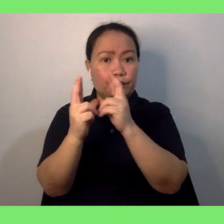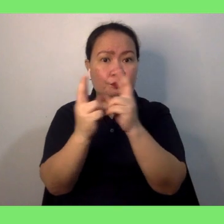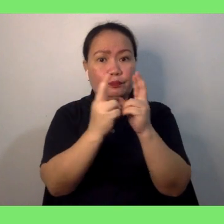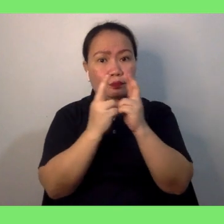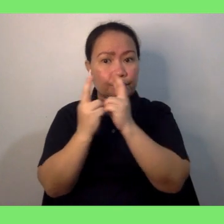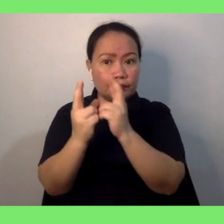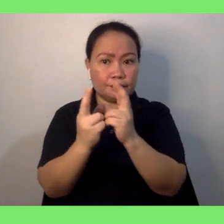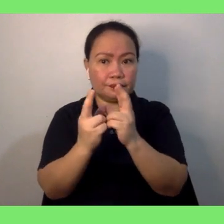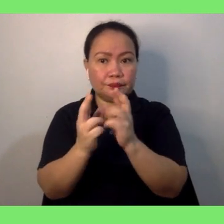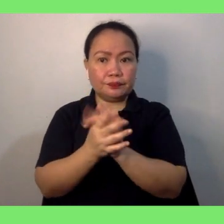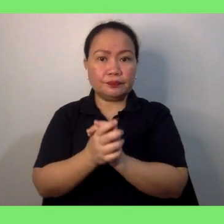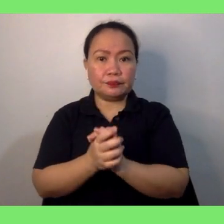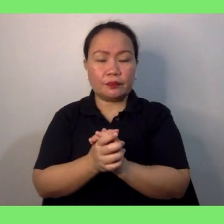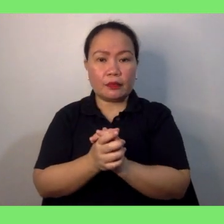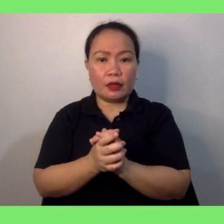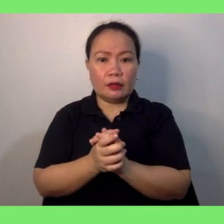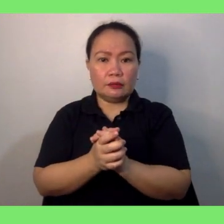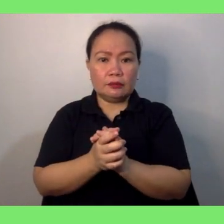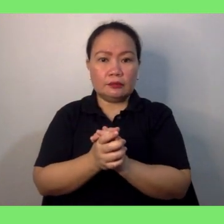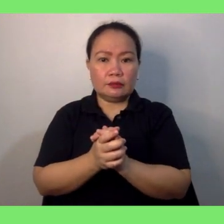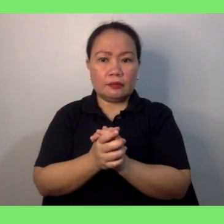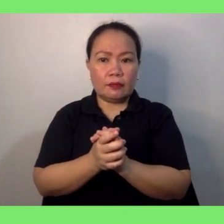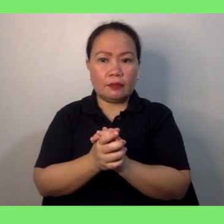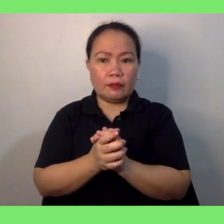kaya kapag